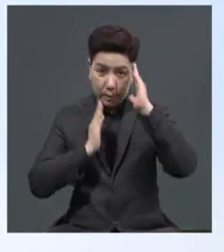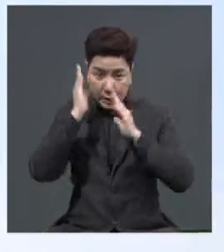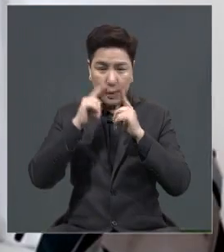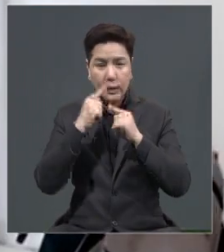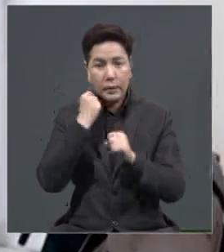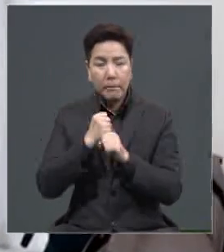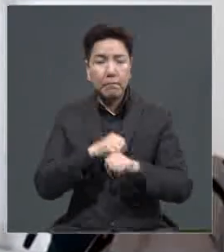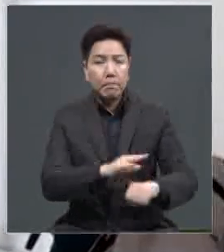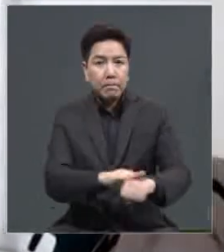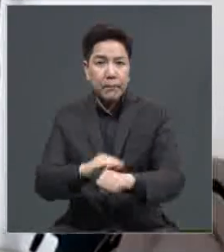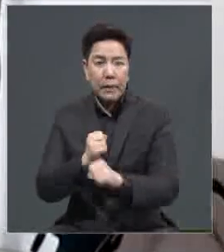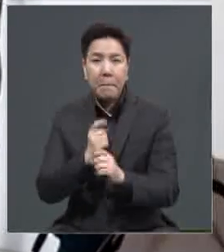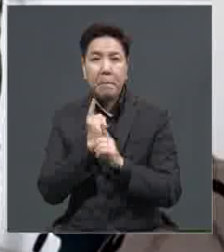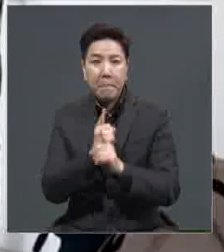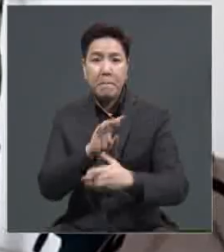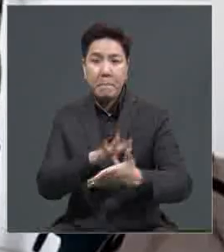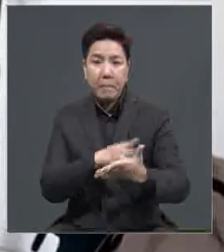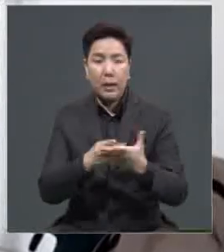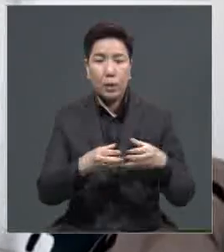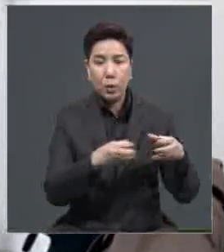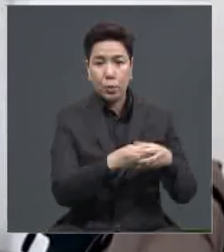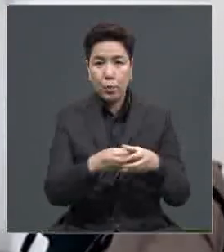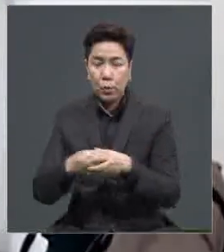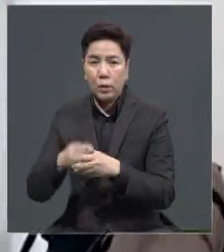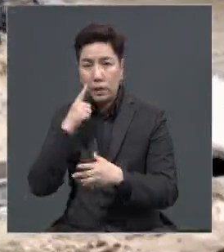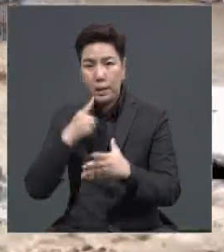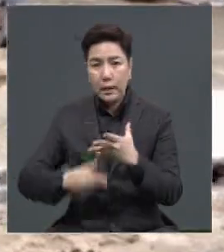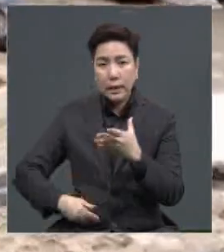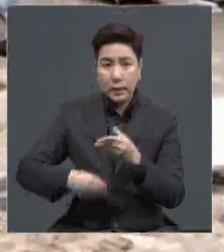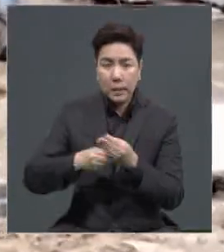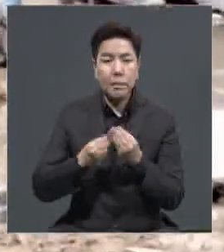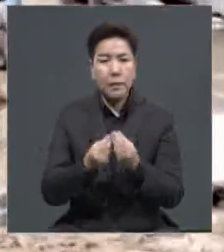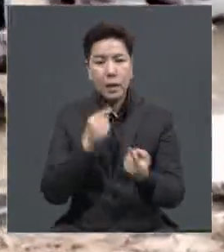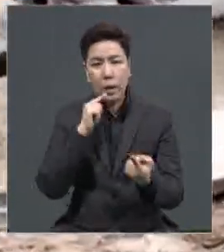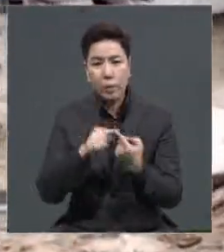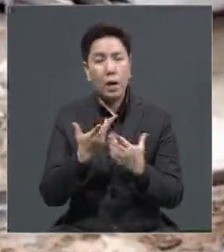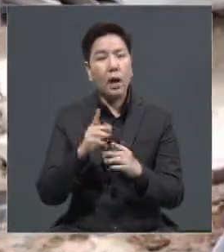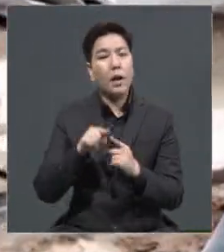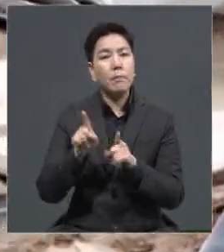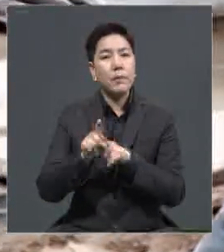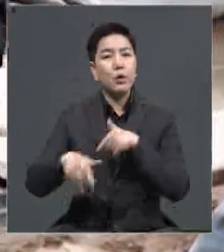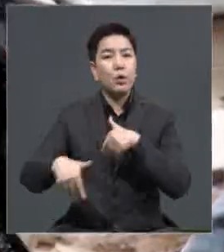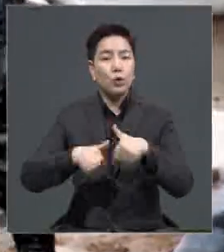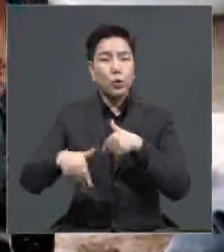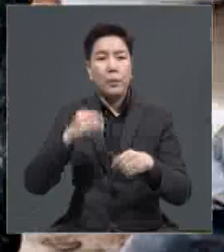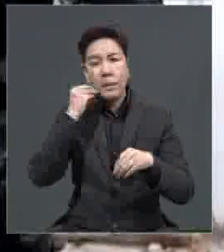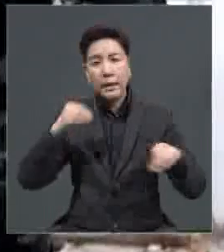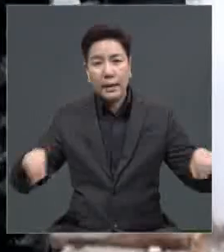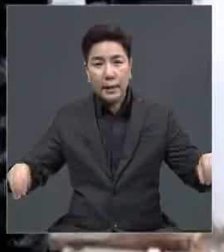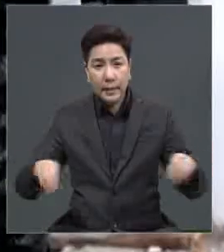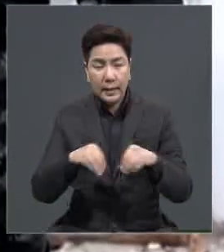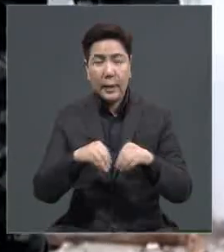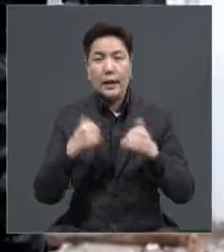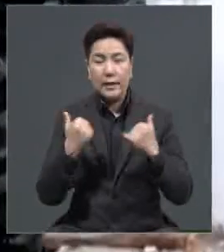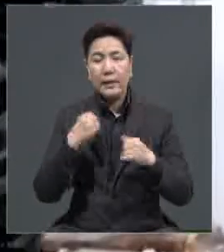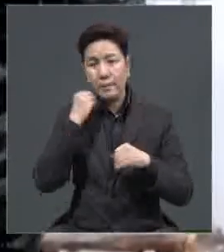น้นย้ำการปฏิบัติงานร่วมกันกับทุกภาคส่วนเพื่อเสริมกำลังโดยเฉพาะตามช่องทางที่มีชุมชนหมู่บ้านใกล้ตามแนวชาย